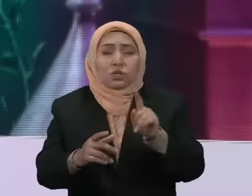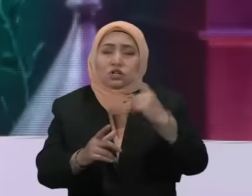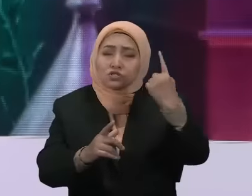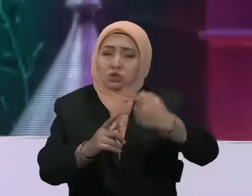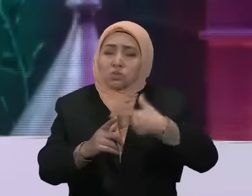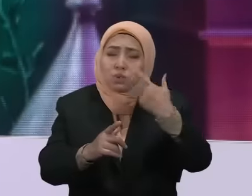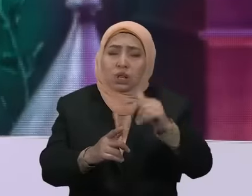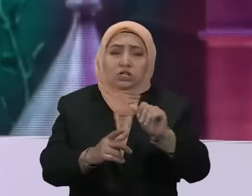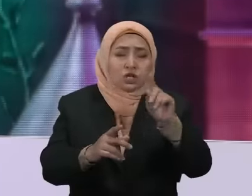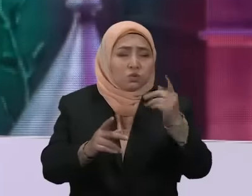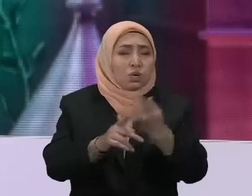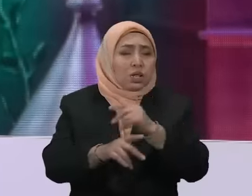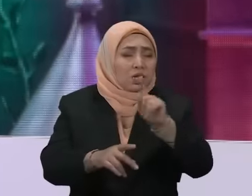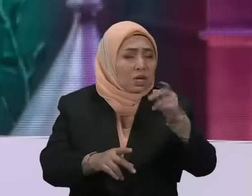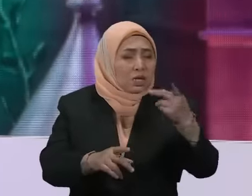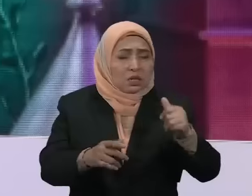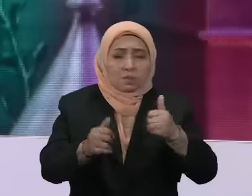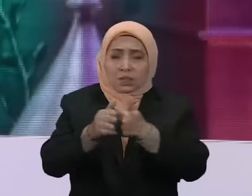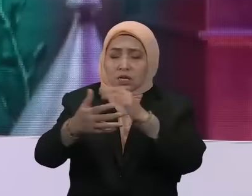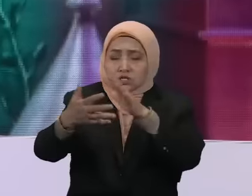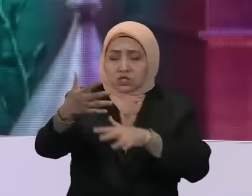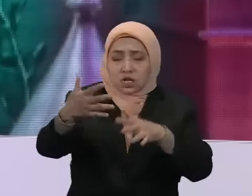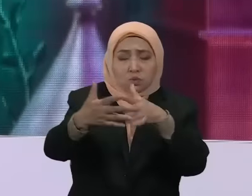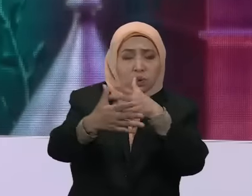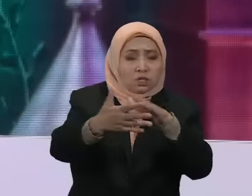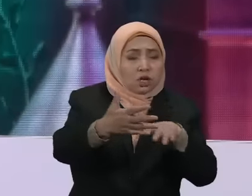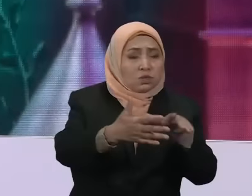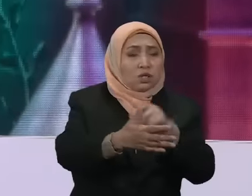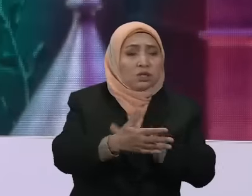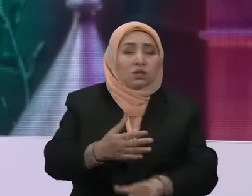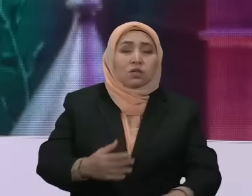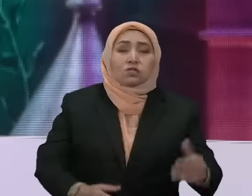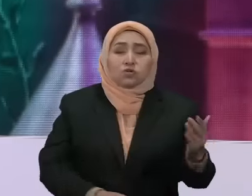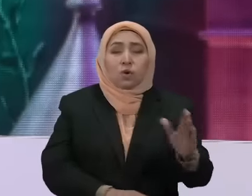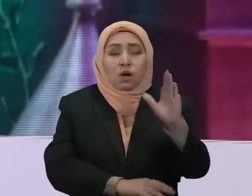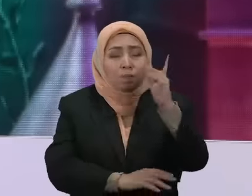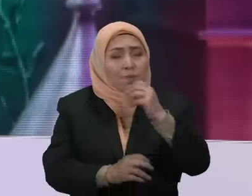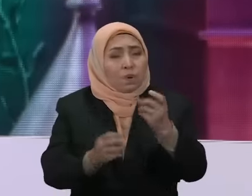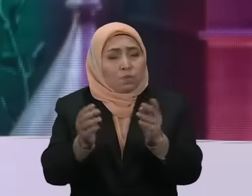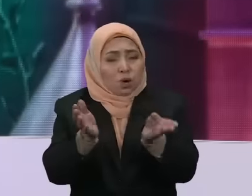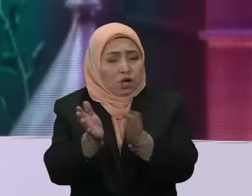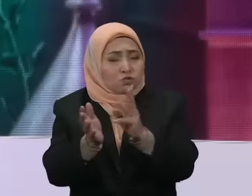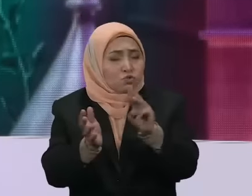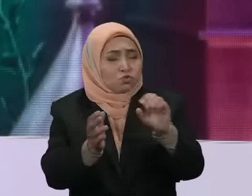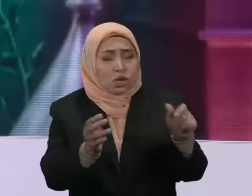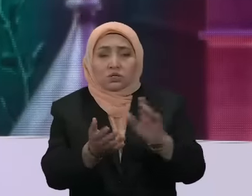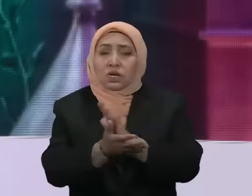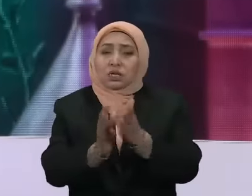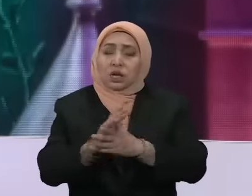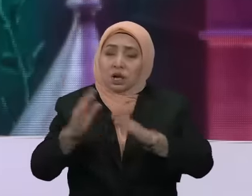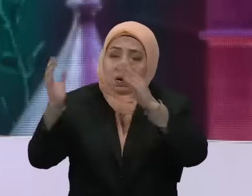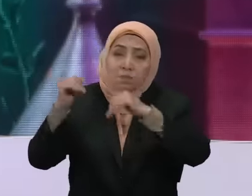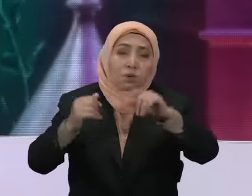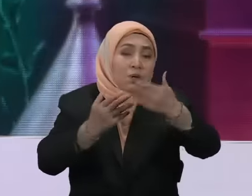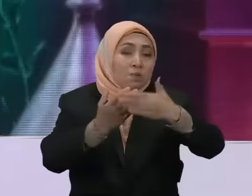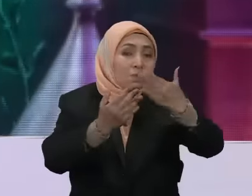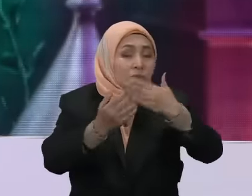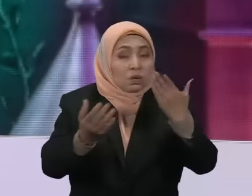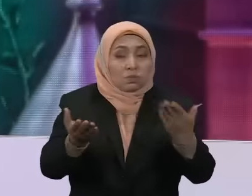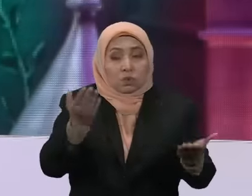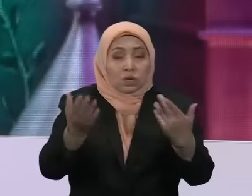sekali saya yakin dia percaya, dan ada jadual-jadual dia kan, selepas solat zuhur berapa muka surat dan sebagainya. Moga-moga Allah permudahkan, dan mungkin